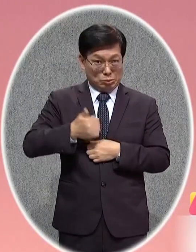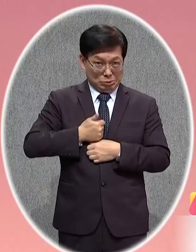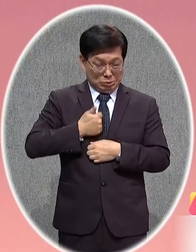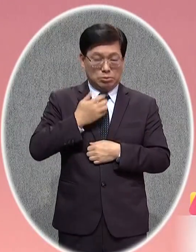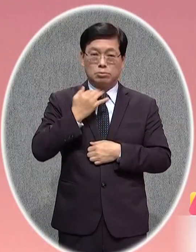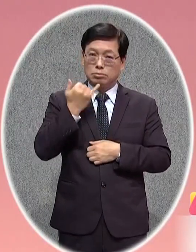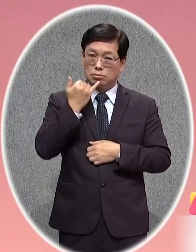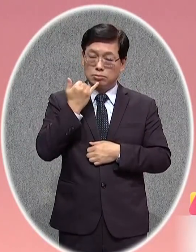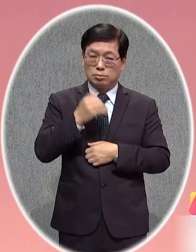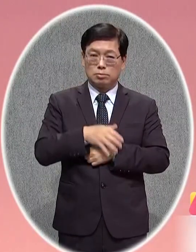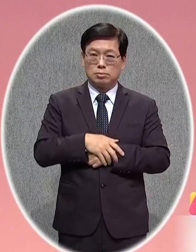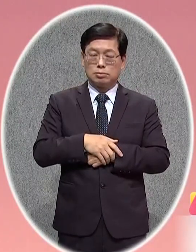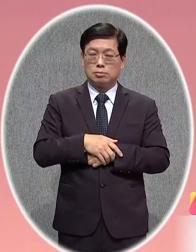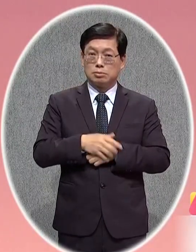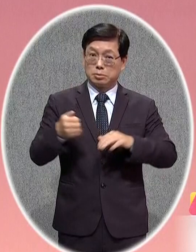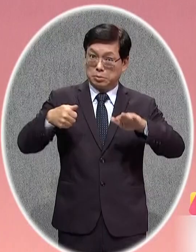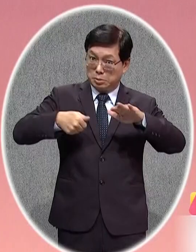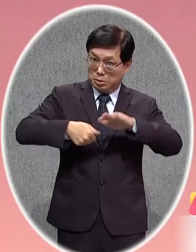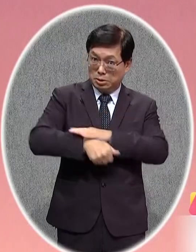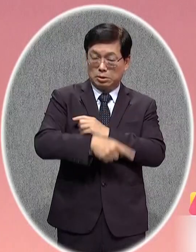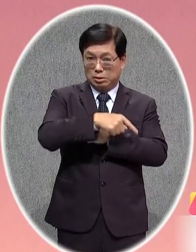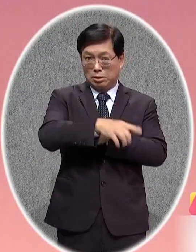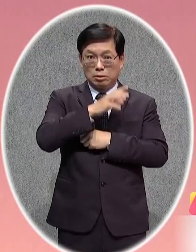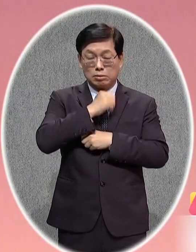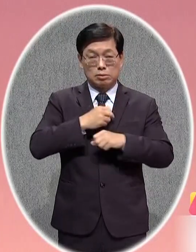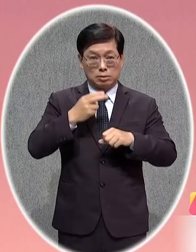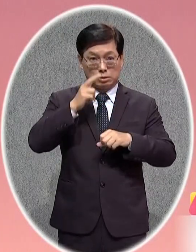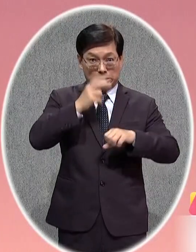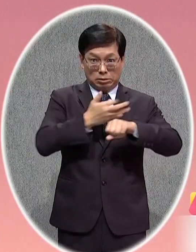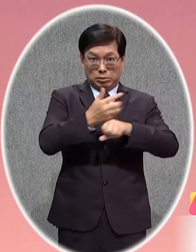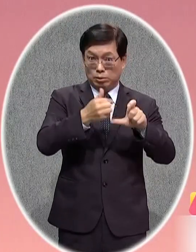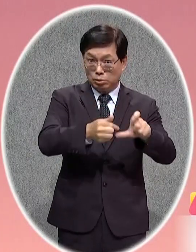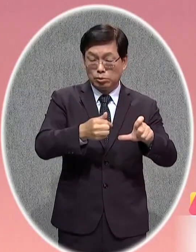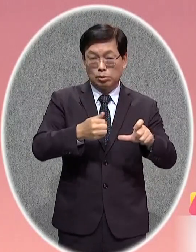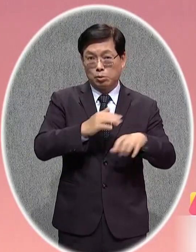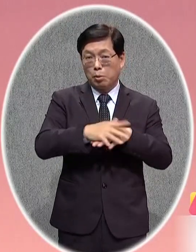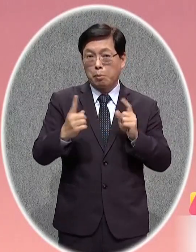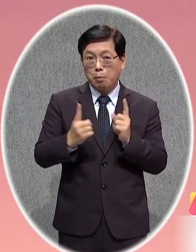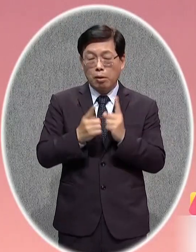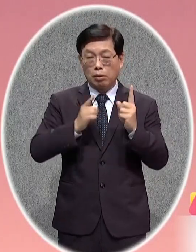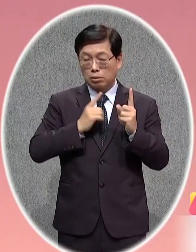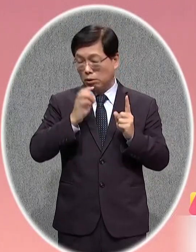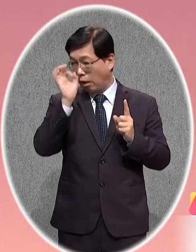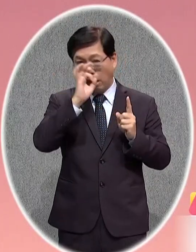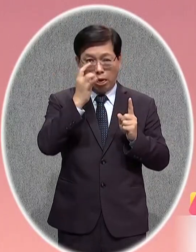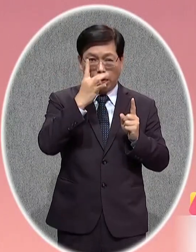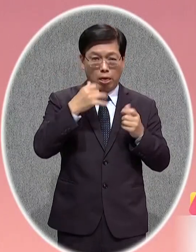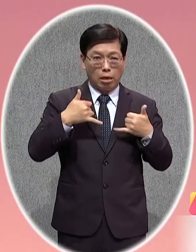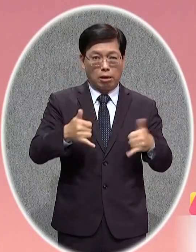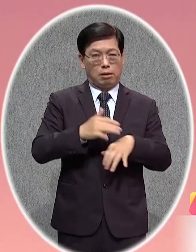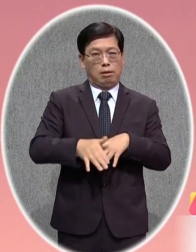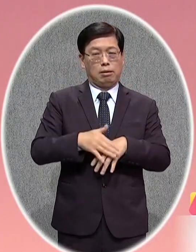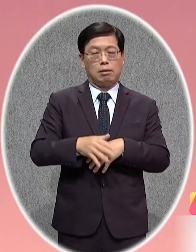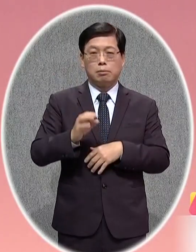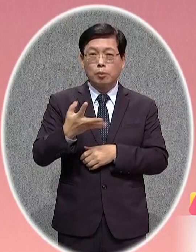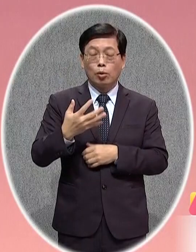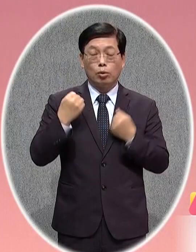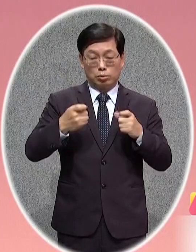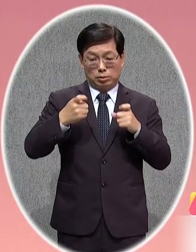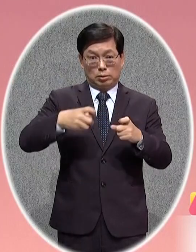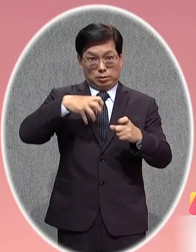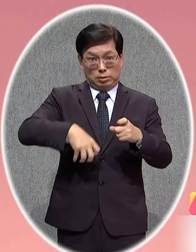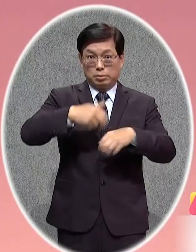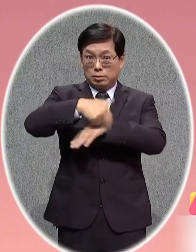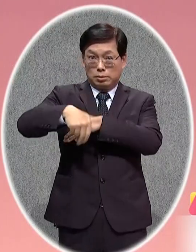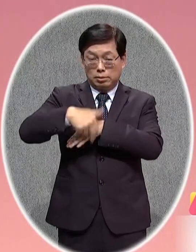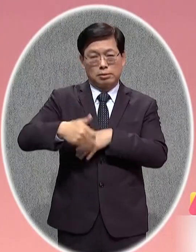易进到我们的藻礁区的时候，还可能发生鲨鱼走迷宫的情况，因为我们在港区里